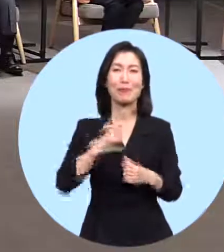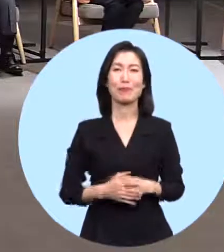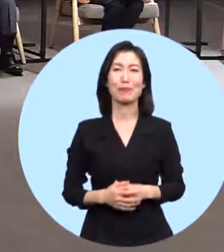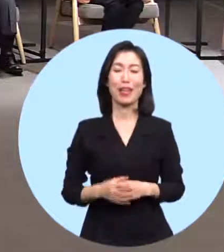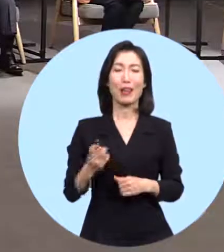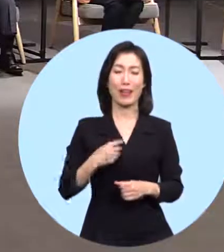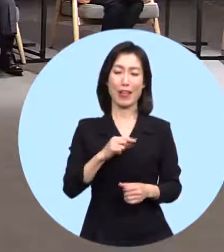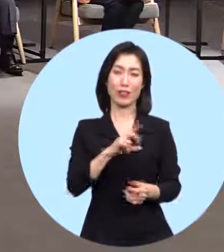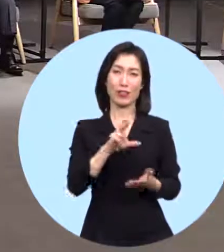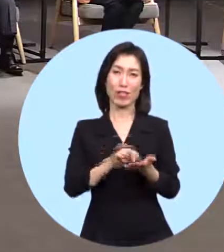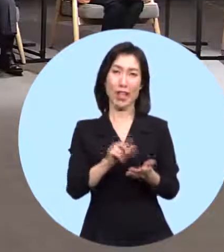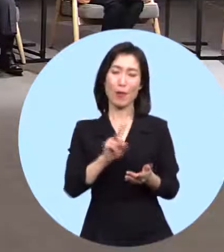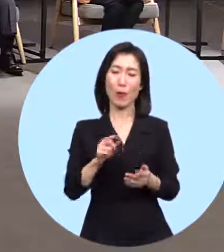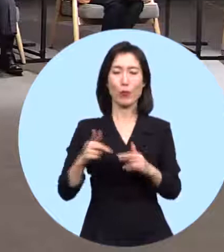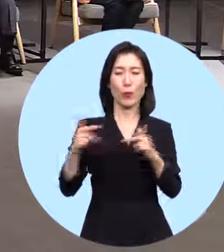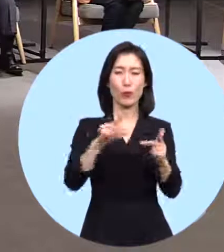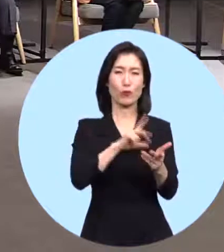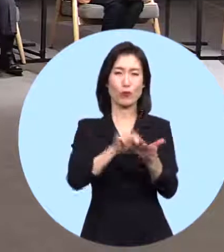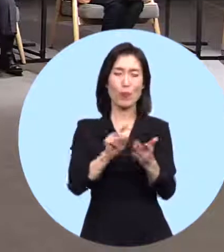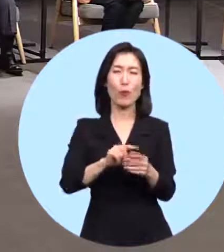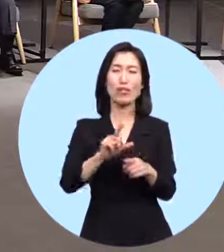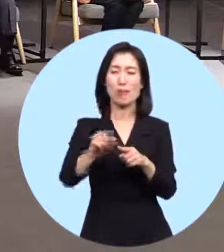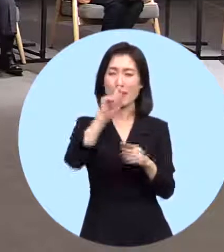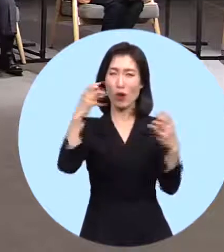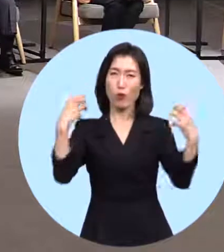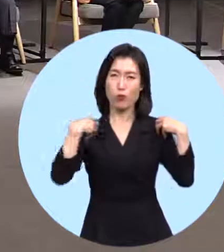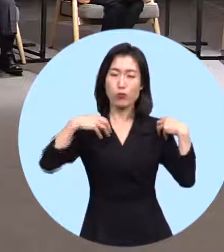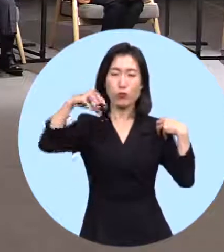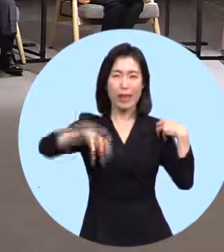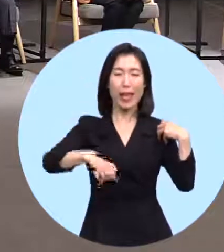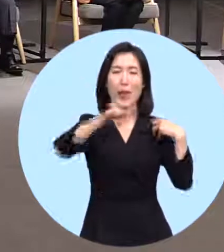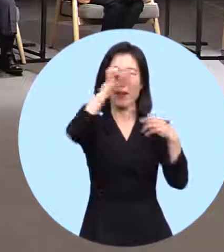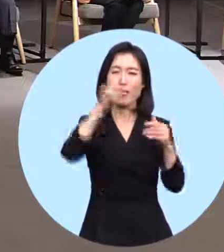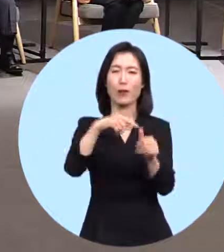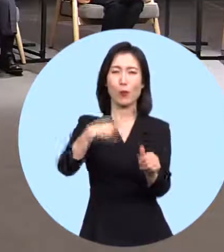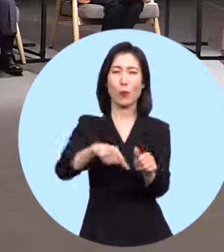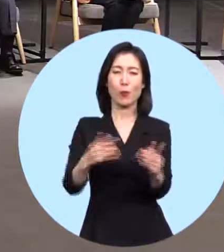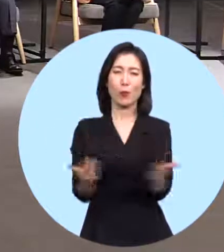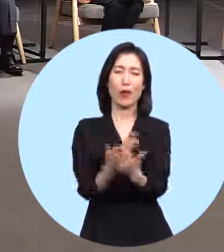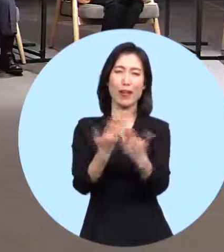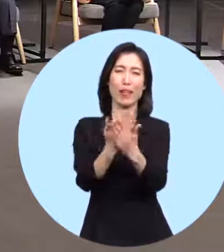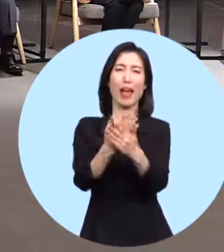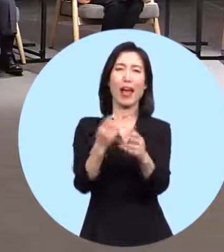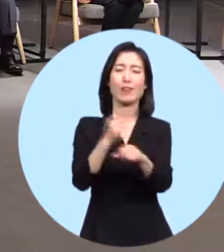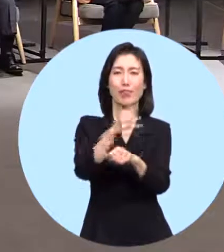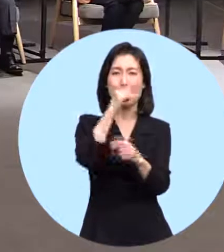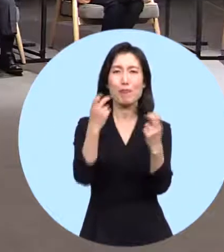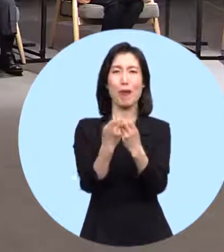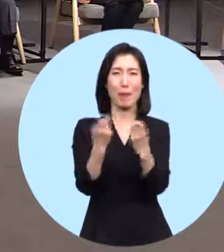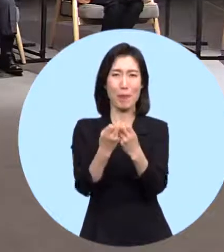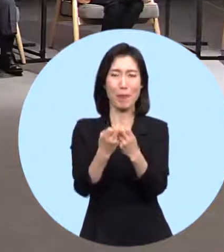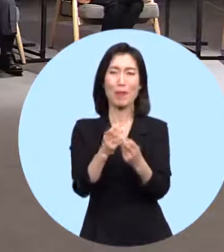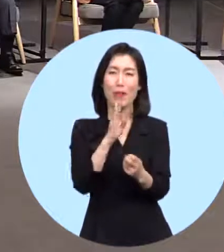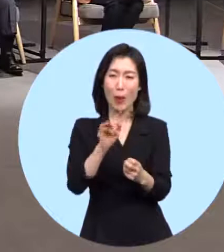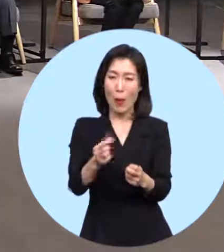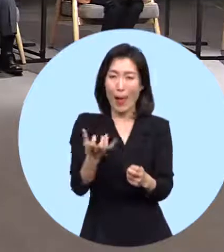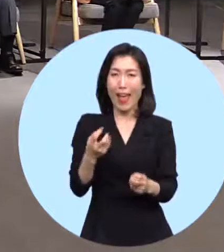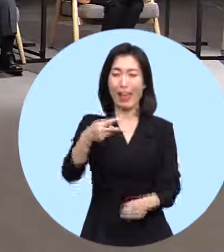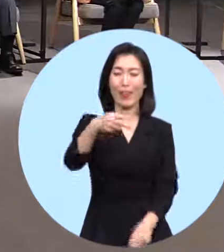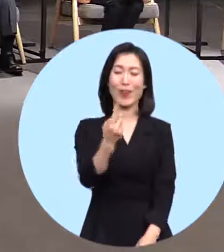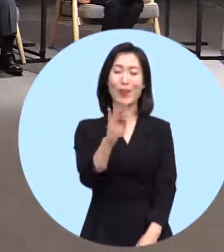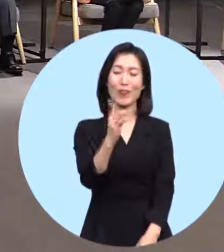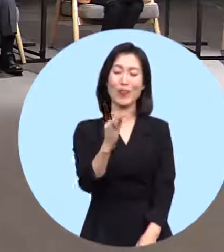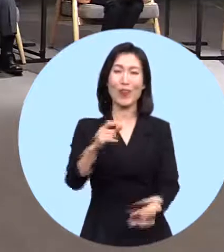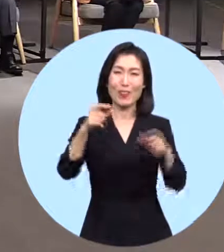뭐 제 주제가 사실은 토론 주제가 지방정부의 평생교육 활성화 방안인데 좀 전에 도봉구청장님께서 하도 자세히 얘기를